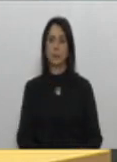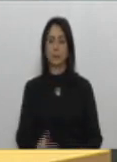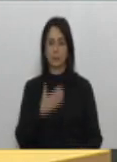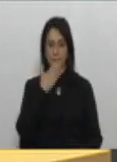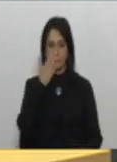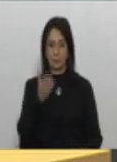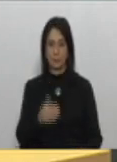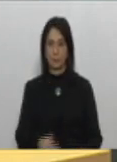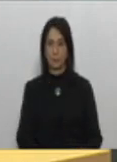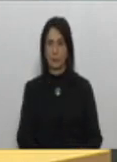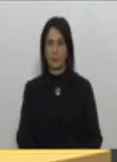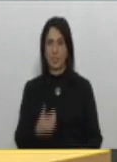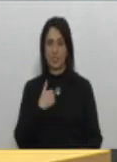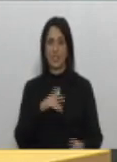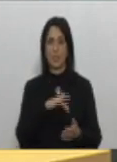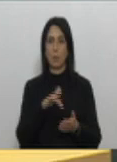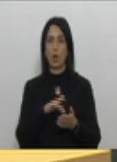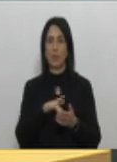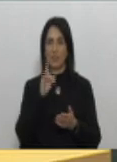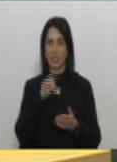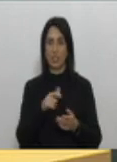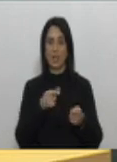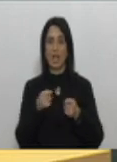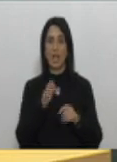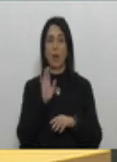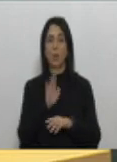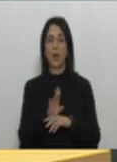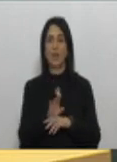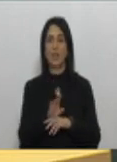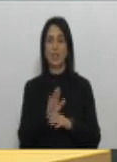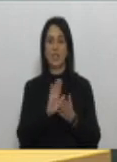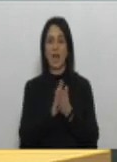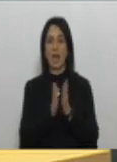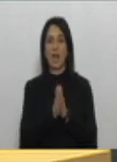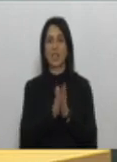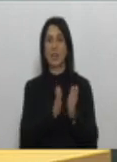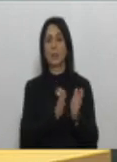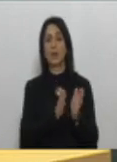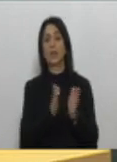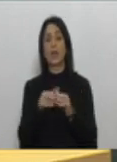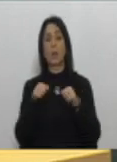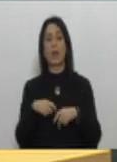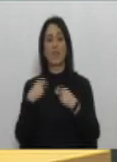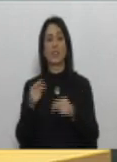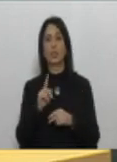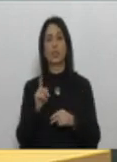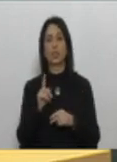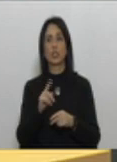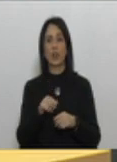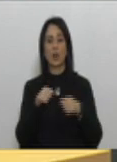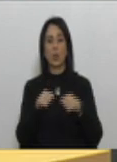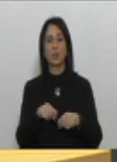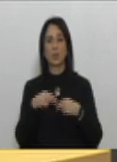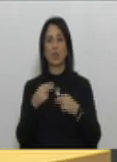მე წავუკითხავ ჩვენს მოქალაქეებს, რომ იცოდნენ ის რეგულაცია, რის გადავადებას, რის დელეგირებას ვახდენთ. და დელეგირება